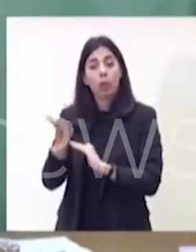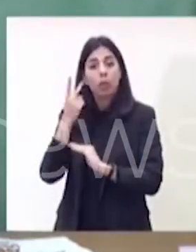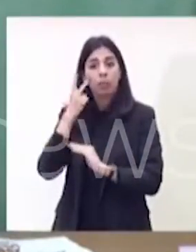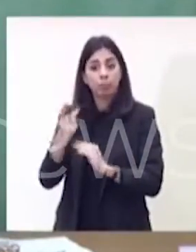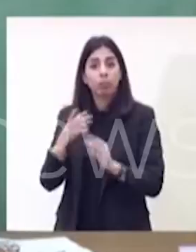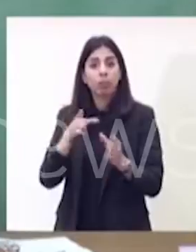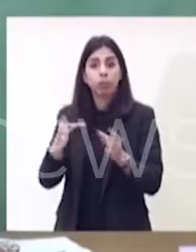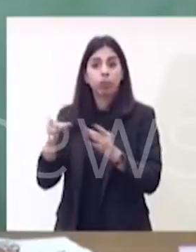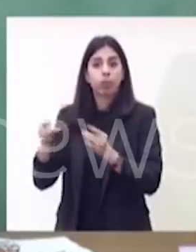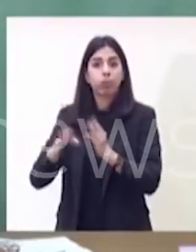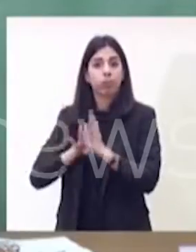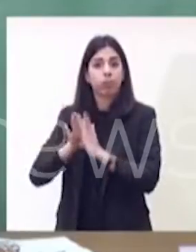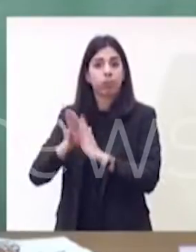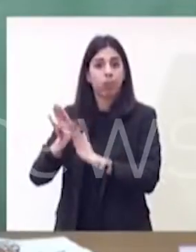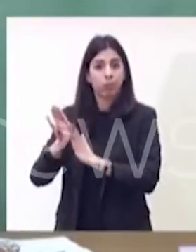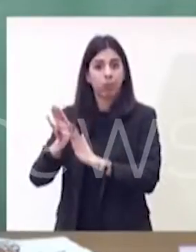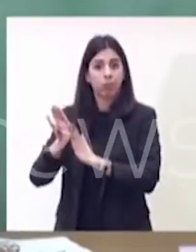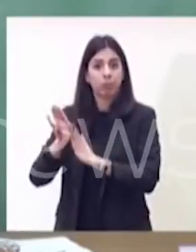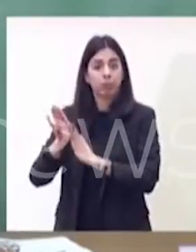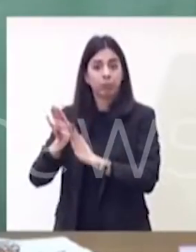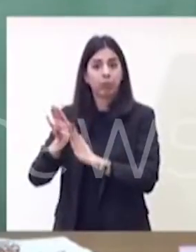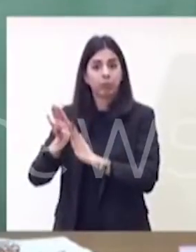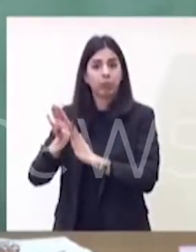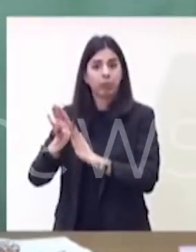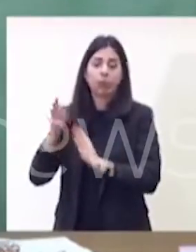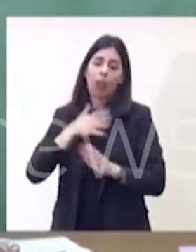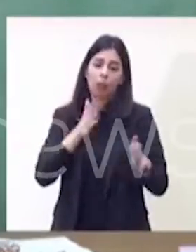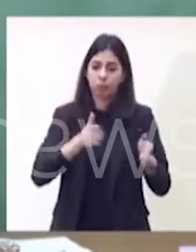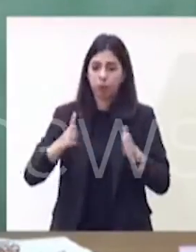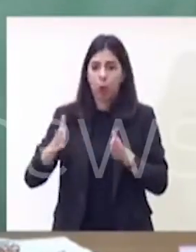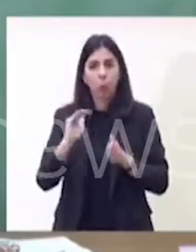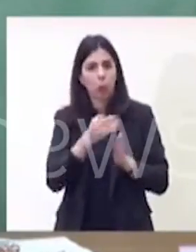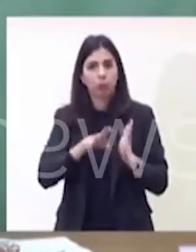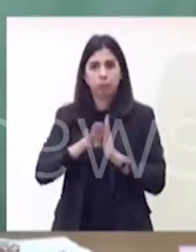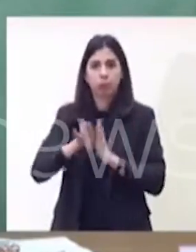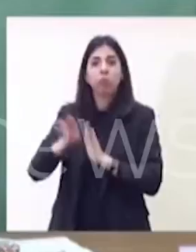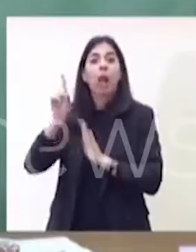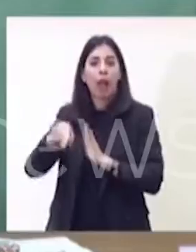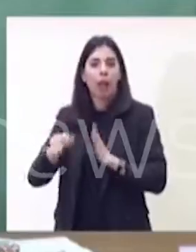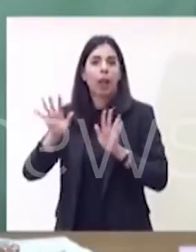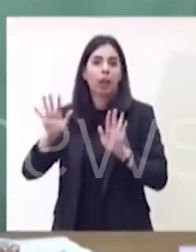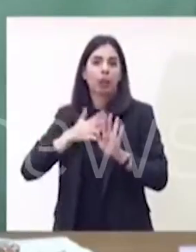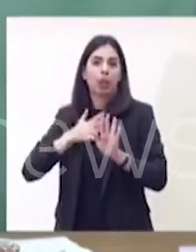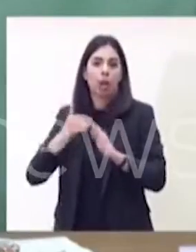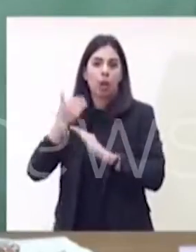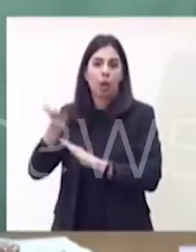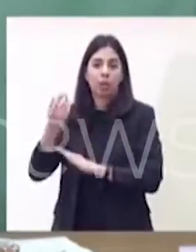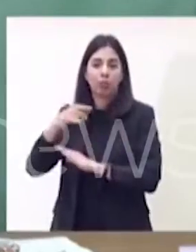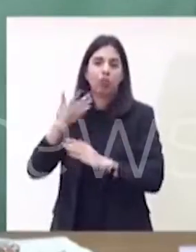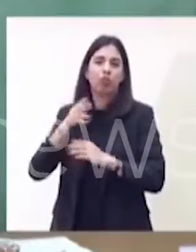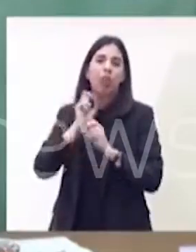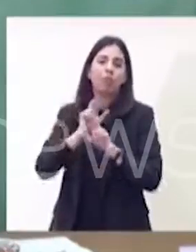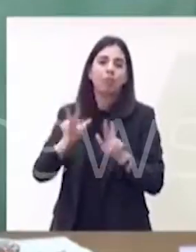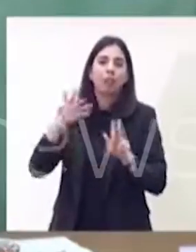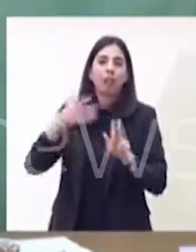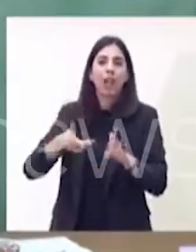che cresce cresce crescono in tutte le fasce di età anche questo è un elemento che abbiamo già condiviso nelle settimane scorse e